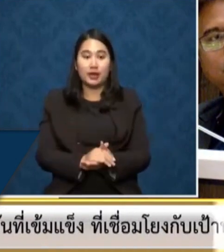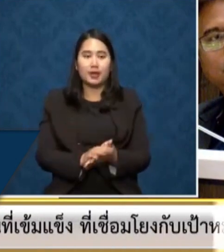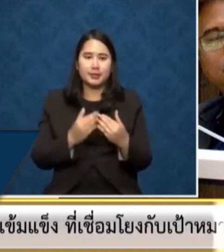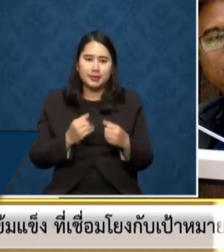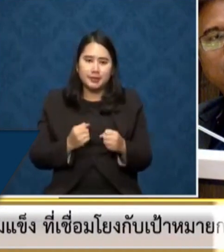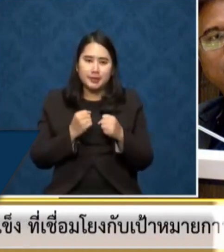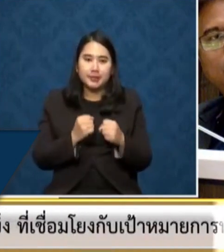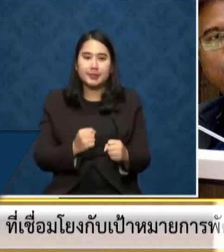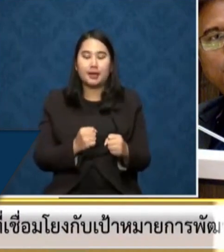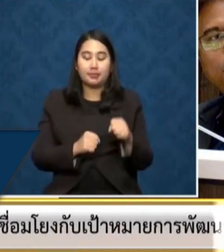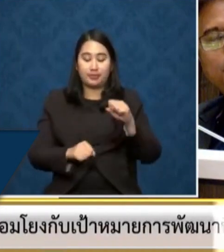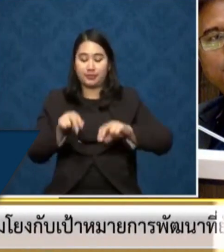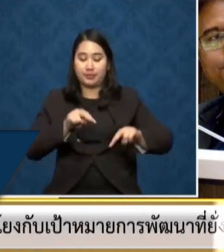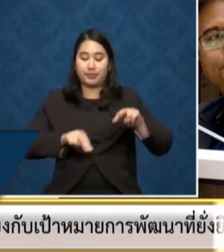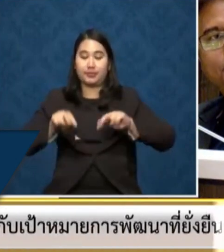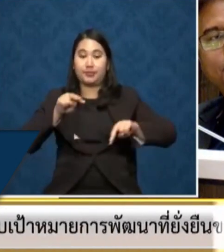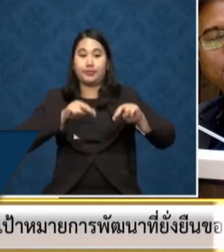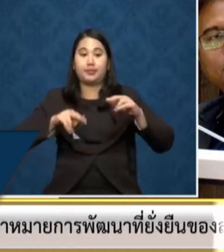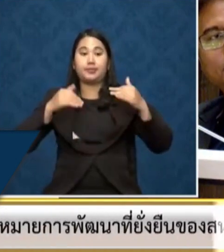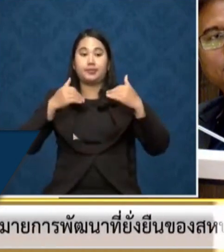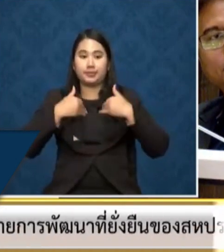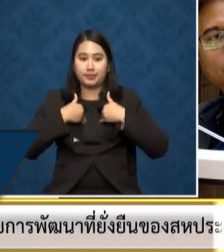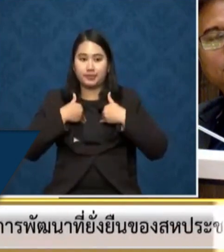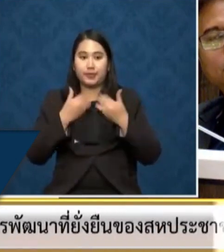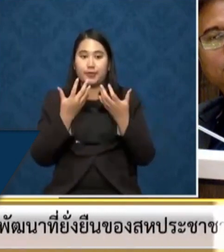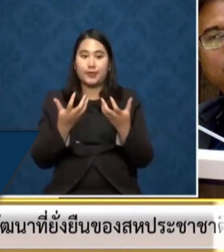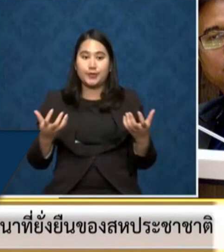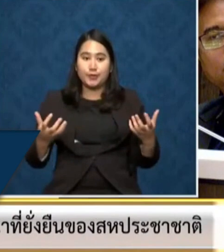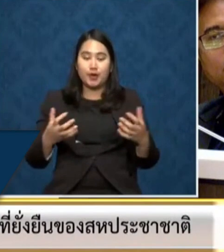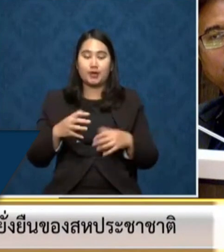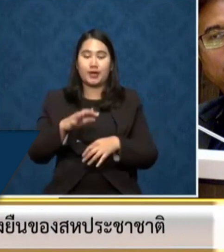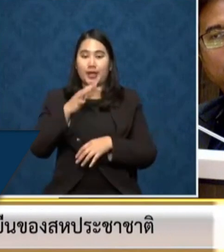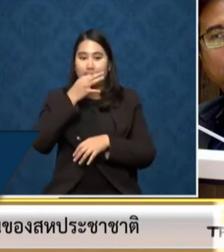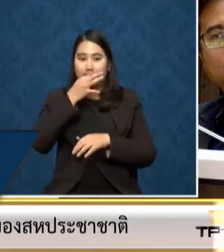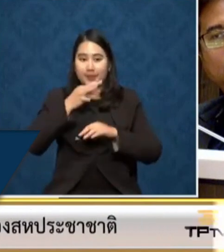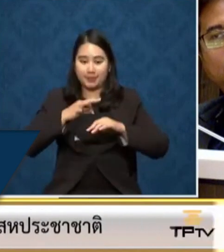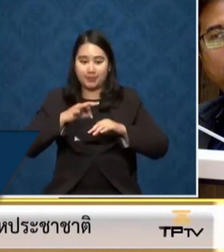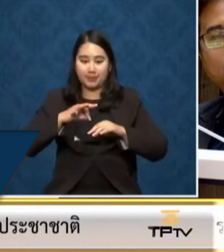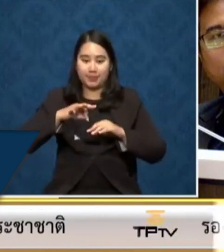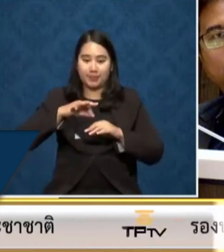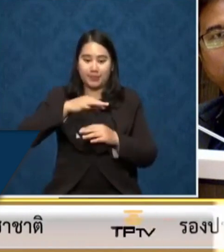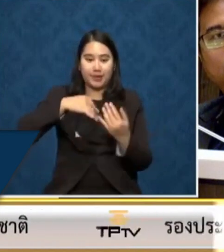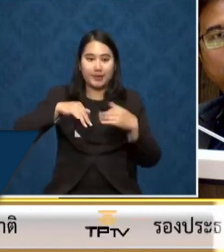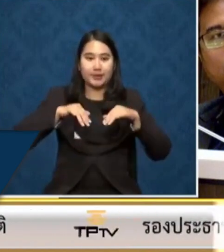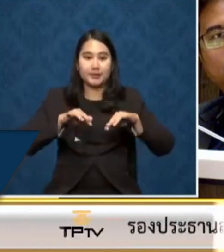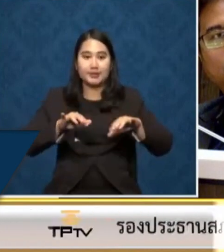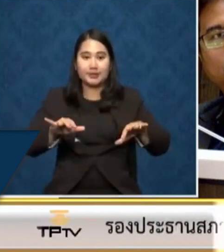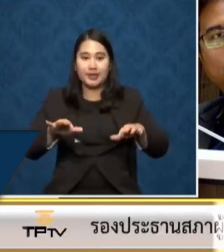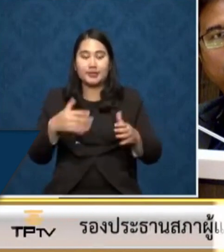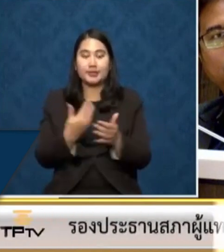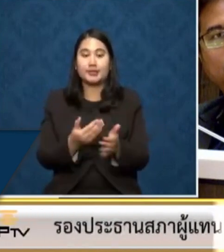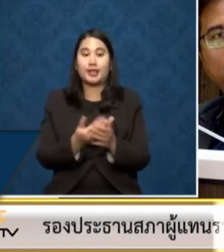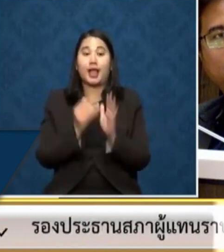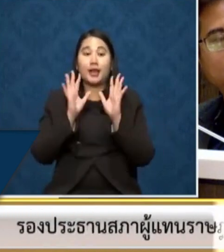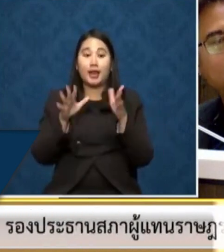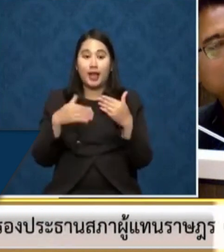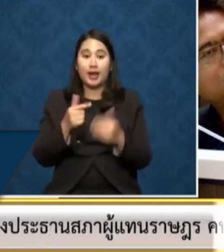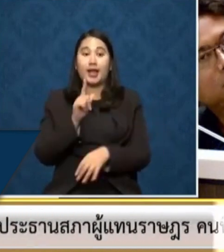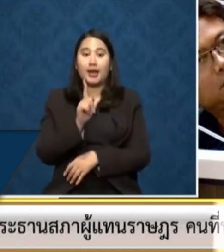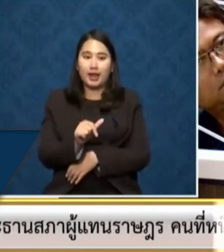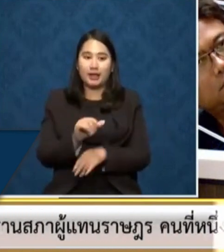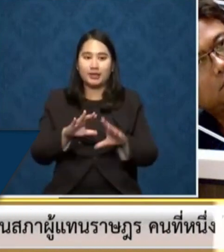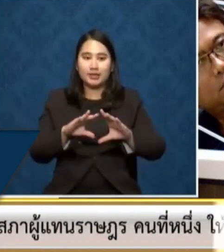พยายามรักษาระบบนิเวศให้ทรัพยากรทางทะเลซึ่งเป็นแหล่งรายได้ของชาวประมงไม่ให้สูญหาย